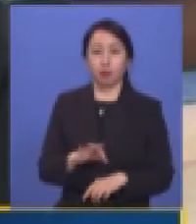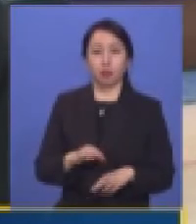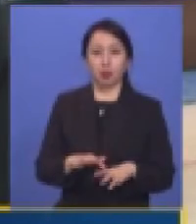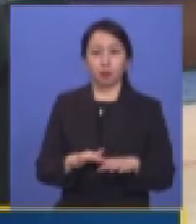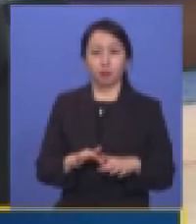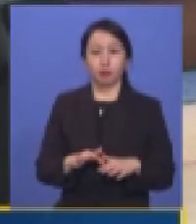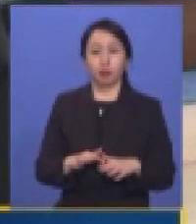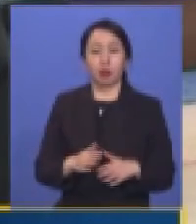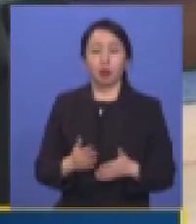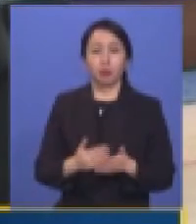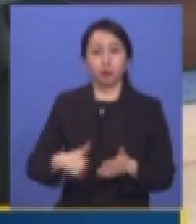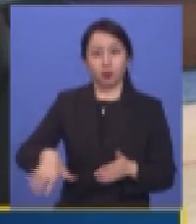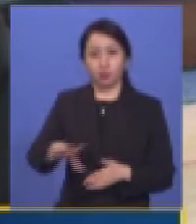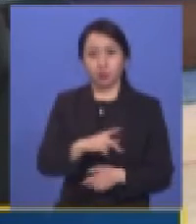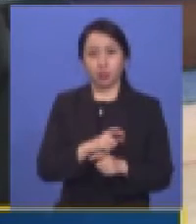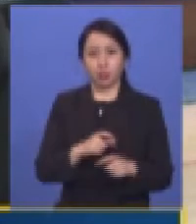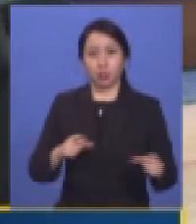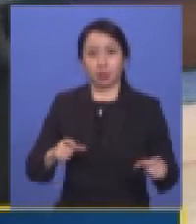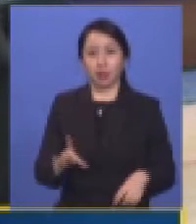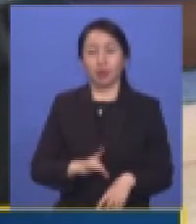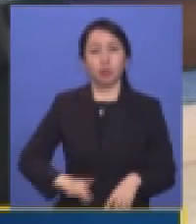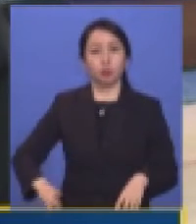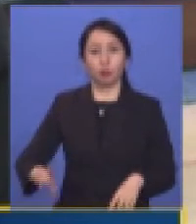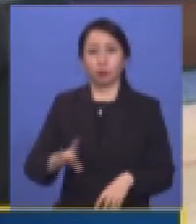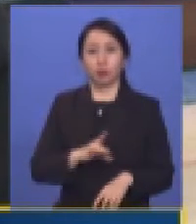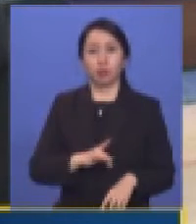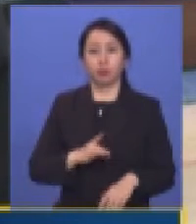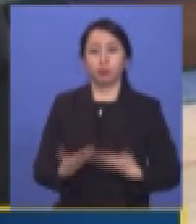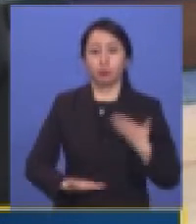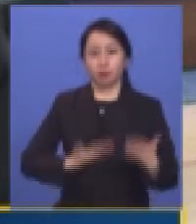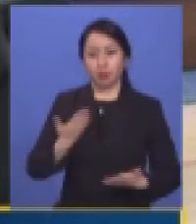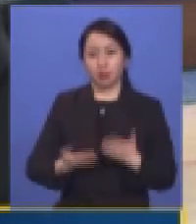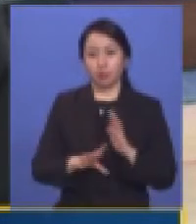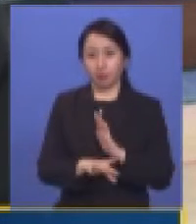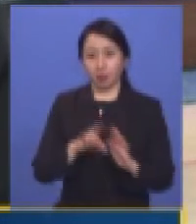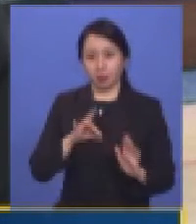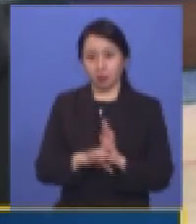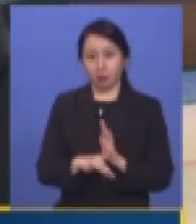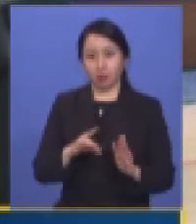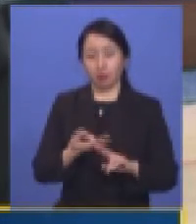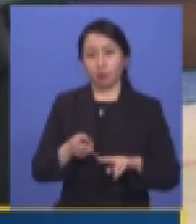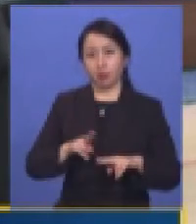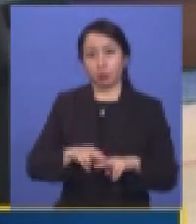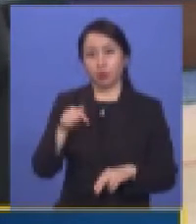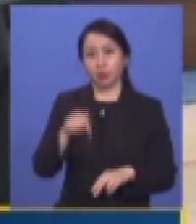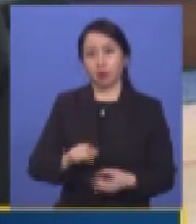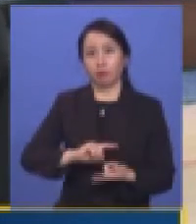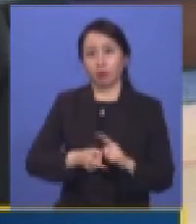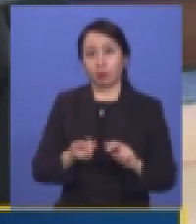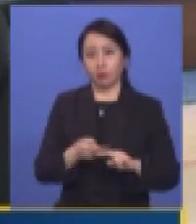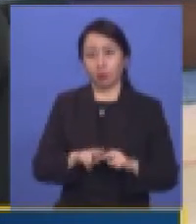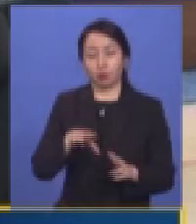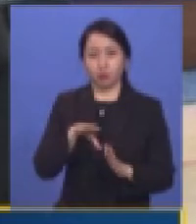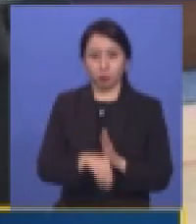призываю всех жителей нашей республики прийти и проголосовать потому что те поправки которые